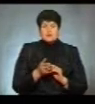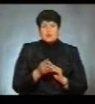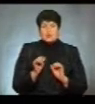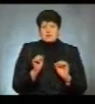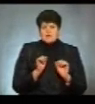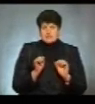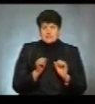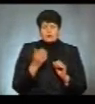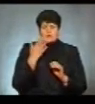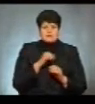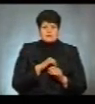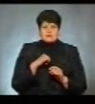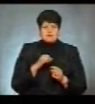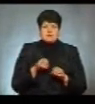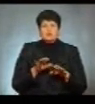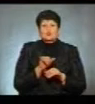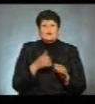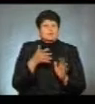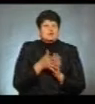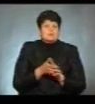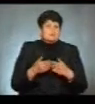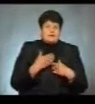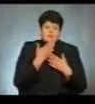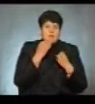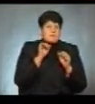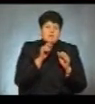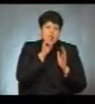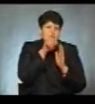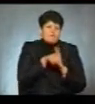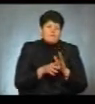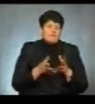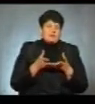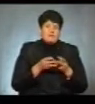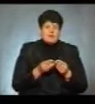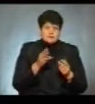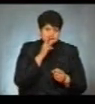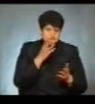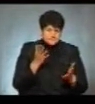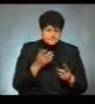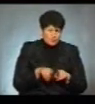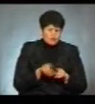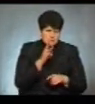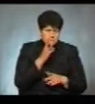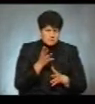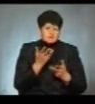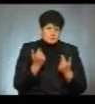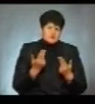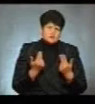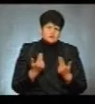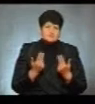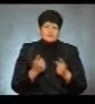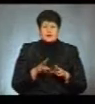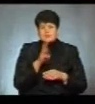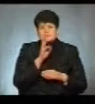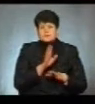управитель самостійно визначає, куди йому потратити, і ми не маємо права впливати на винагороду. Тобто це як заробітна плата, правильно? Так, адмінперсонал. І